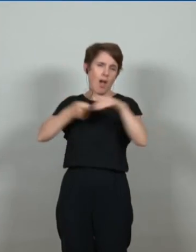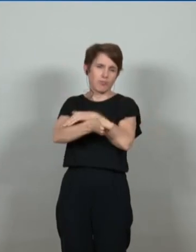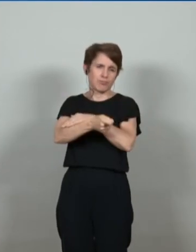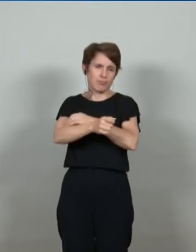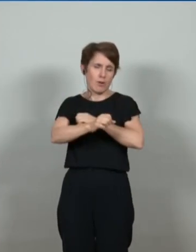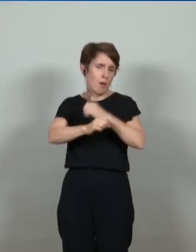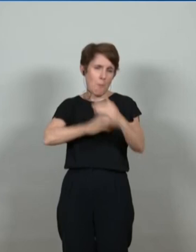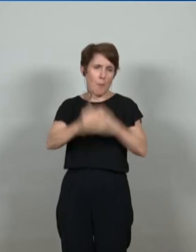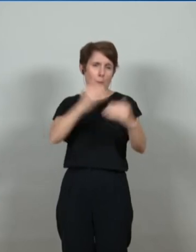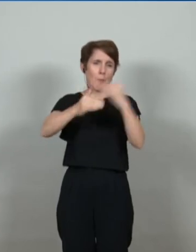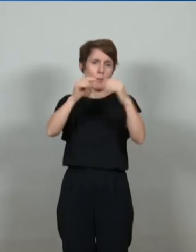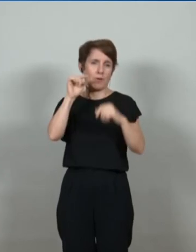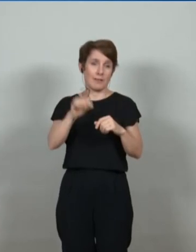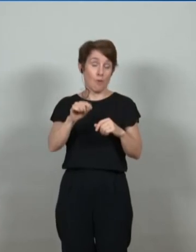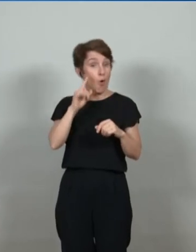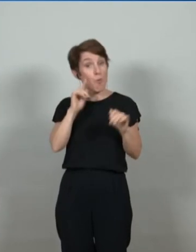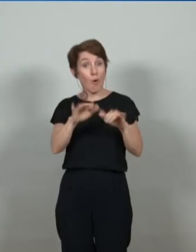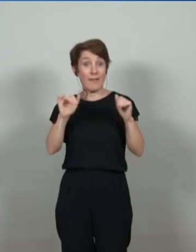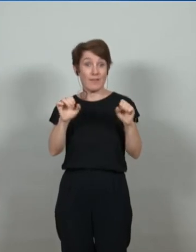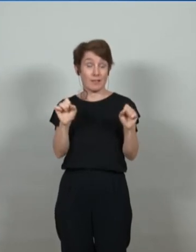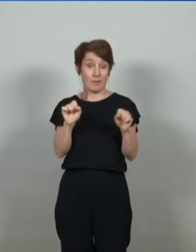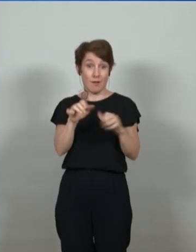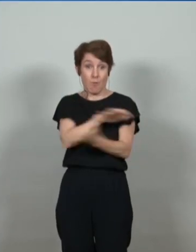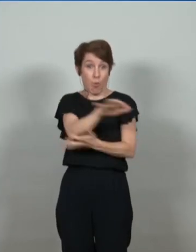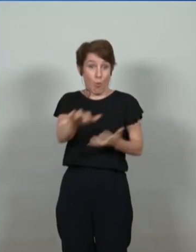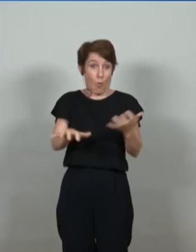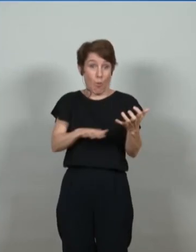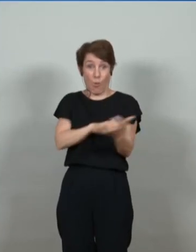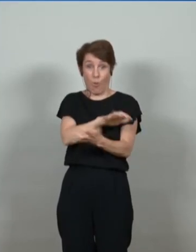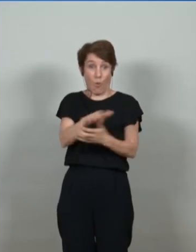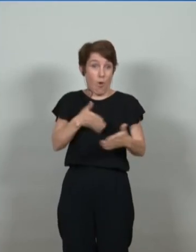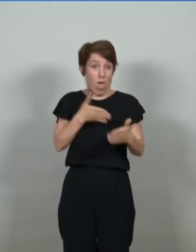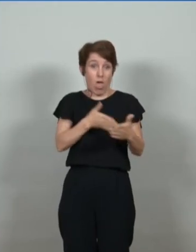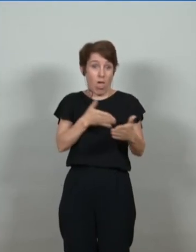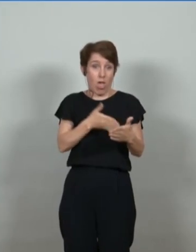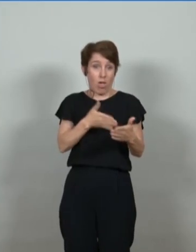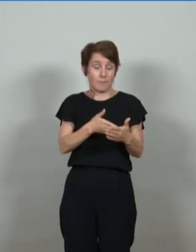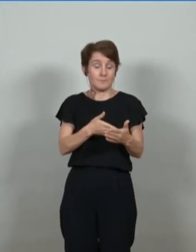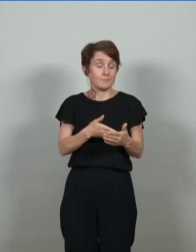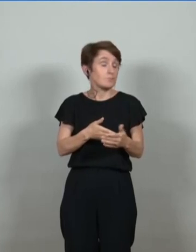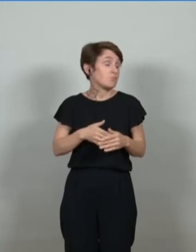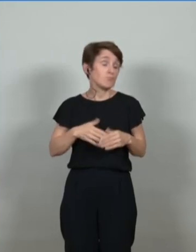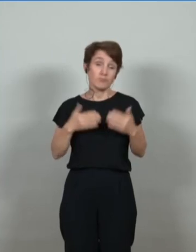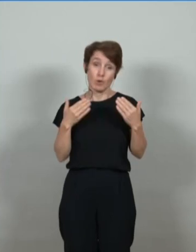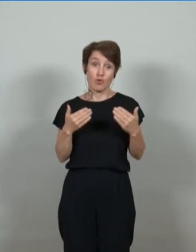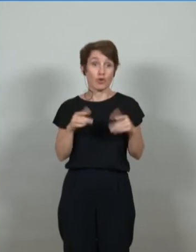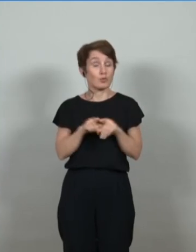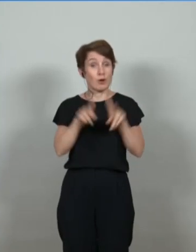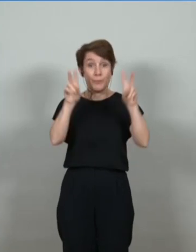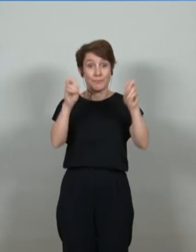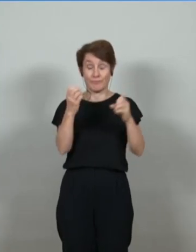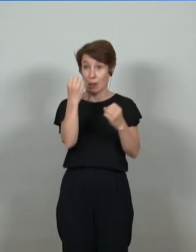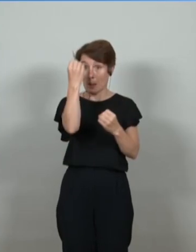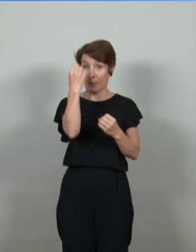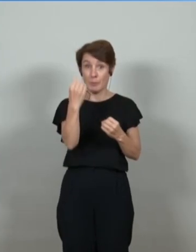prépare quel que soit le sujet tous les voyants sont désormais au rouge alors que la construction de